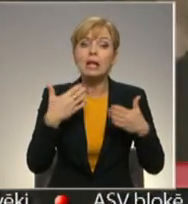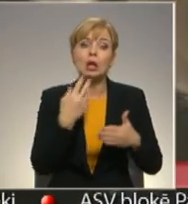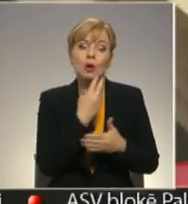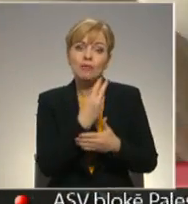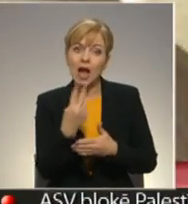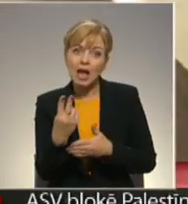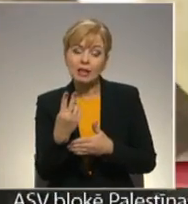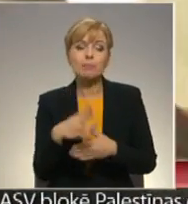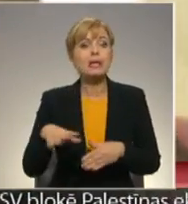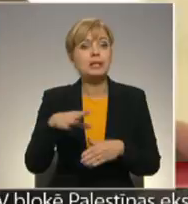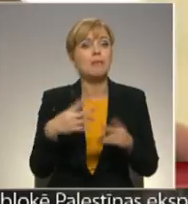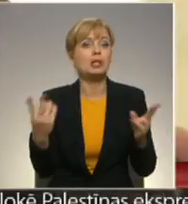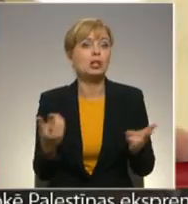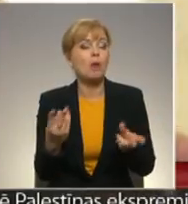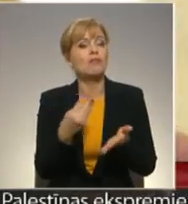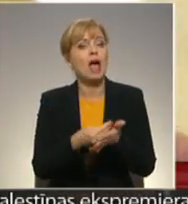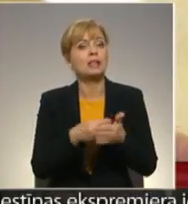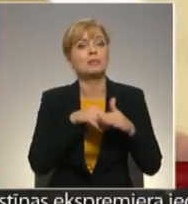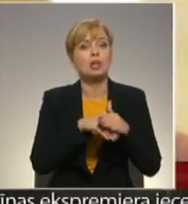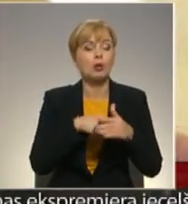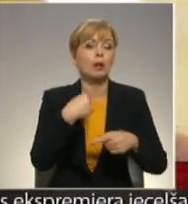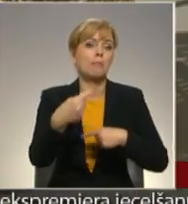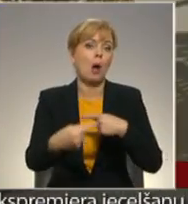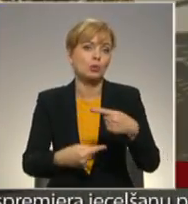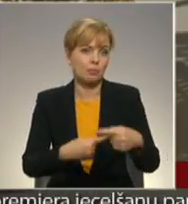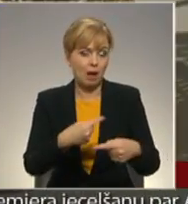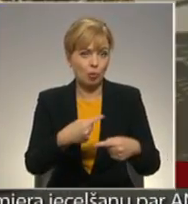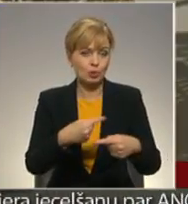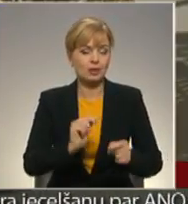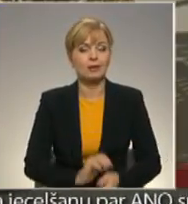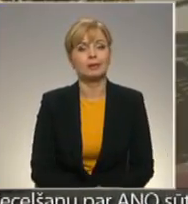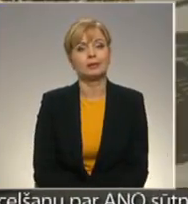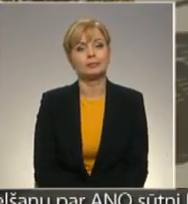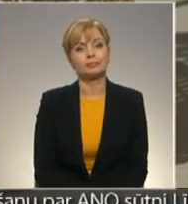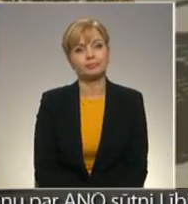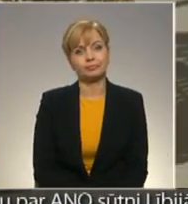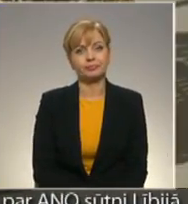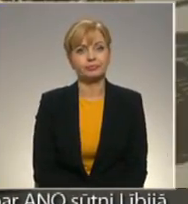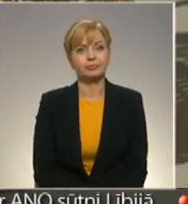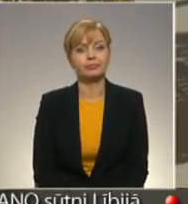pievērš ģimenes tradīciju un vērtību saglabāšanai no paaudzes paaudzē. Ausmas Prukta, Roberts Kalniņš, Latgales reģionālā televīzija.